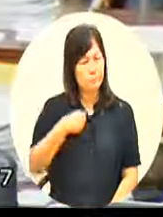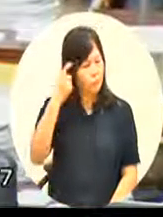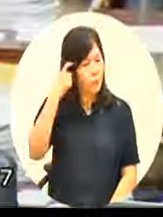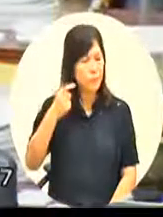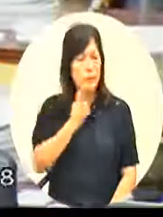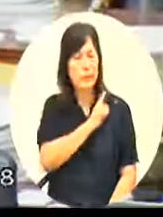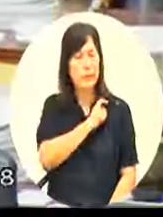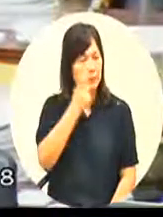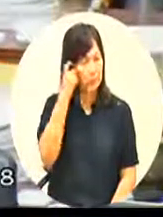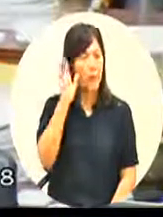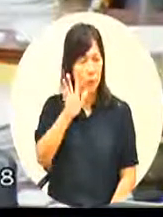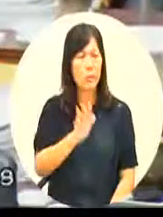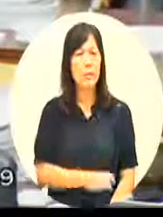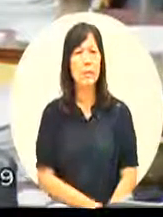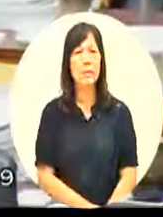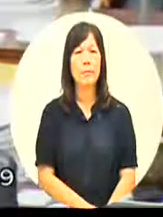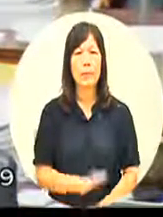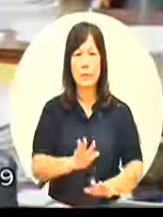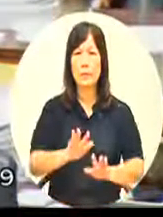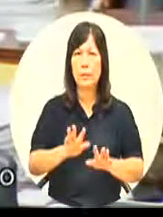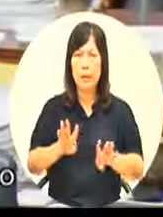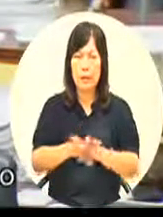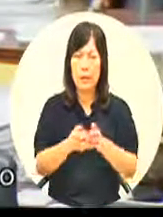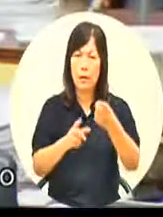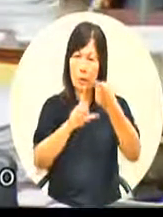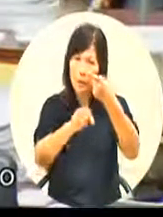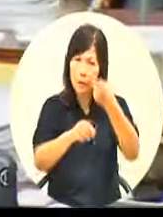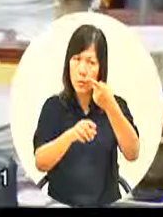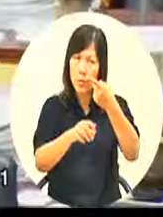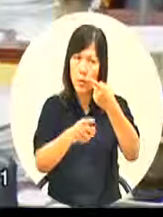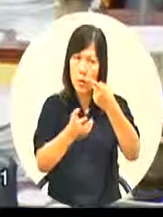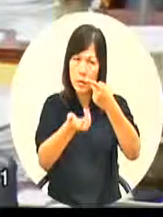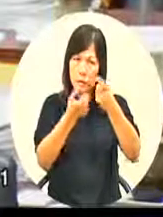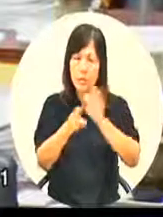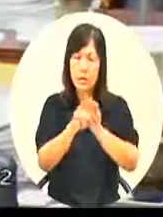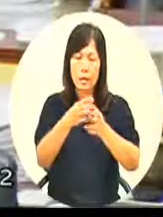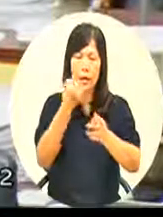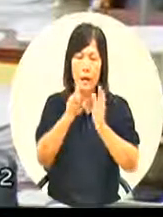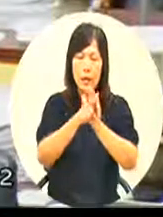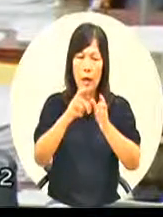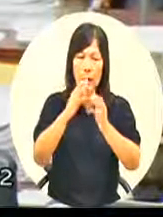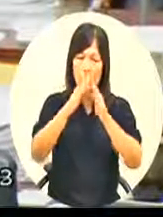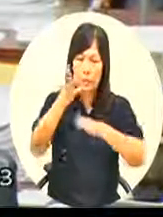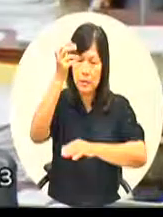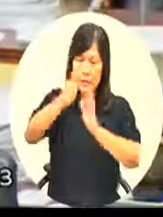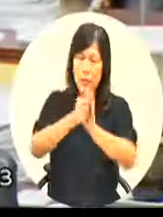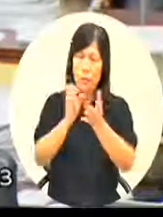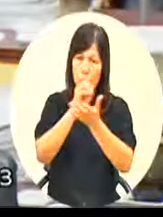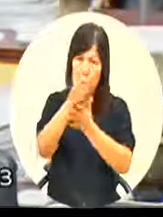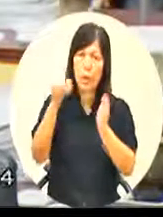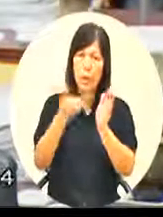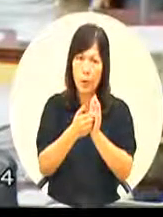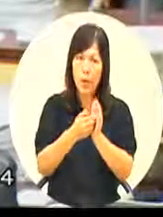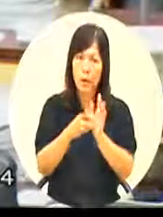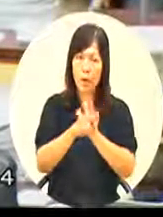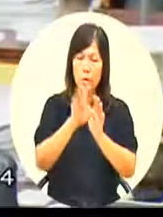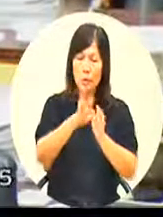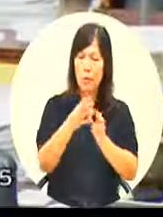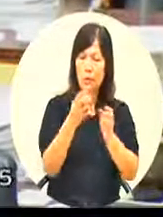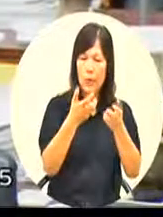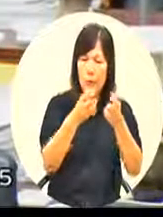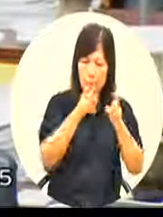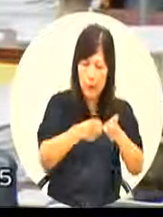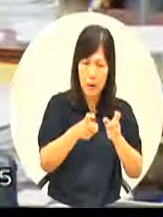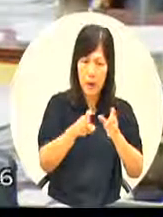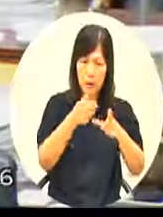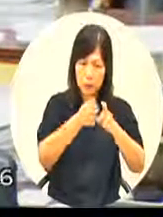法，在今年年初我们的定期大会，其实市长的施政报告有把高雄港区分为新旧港区，